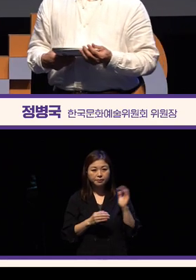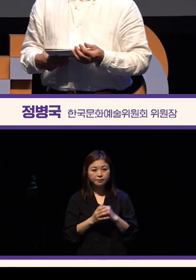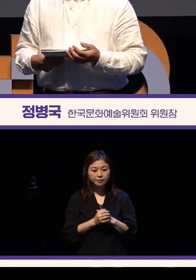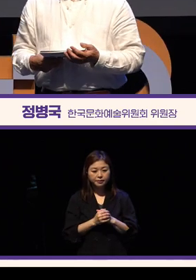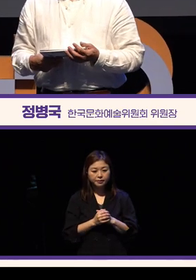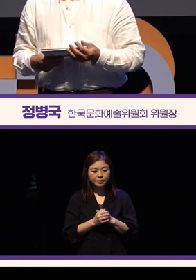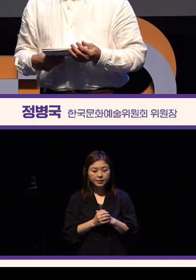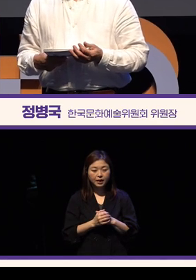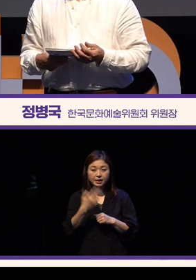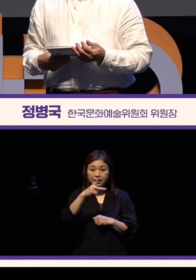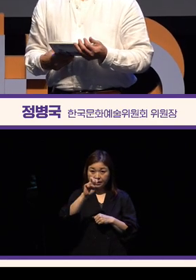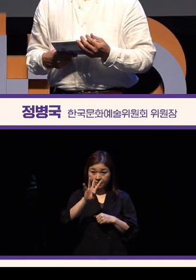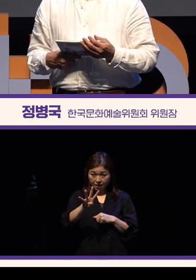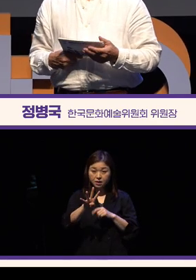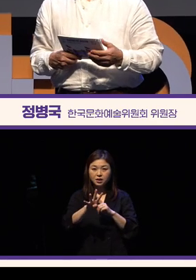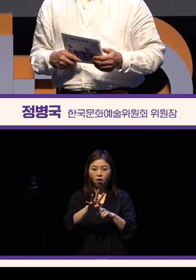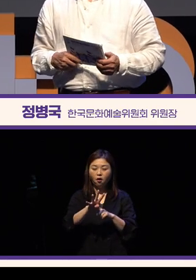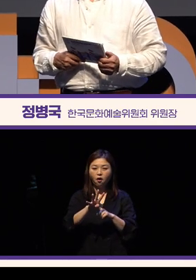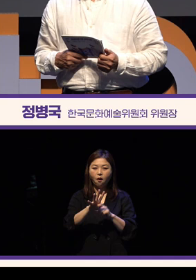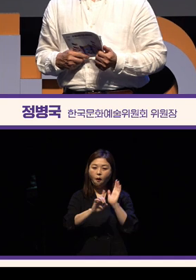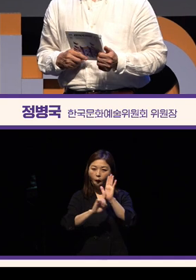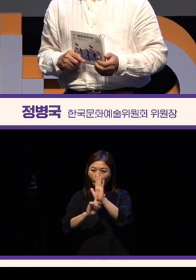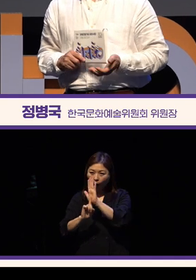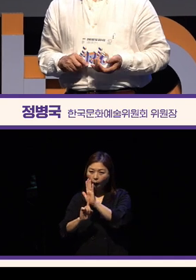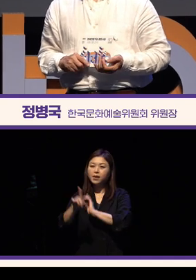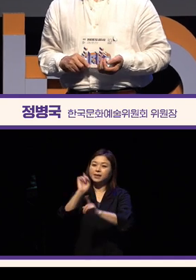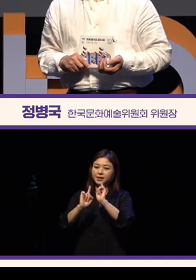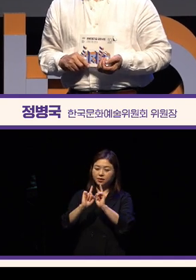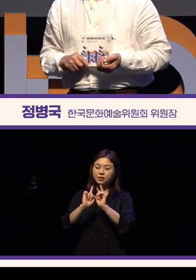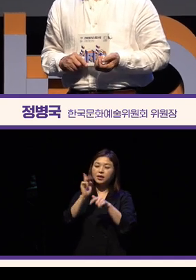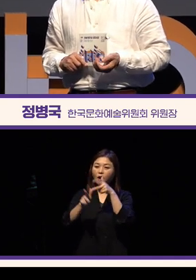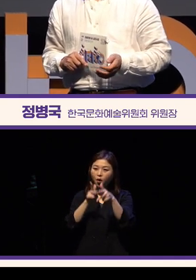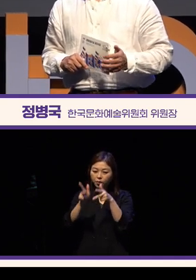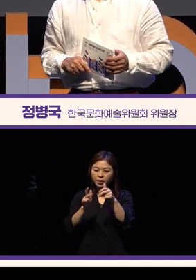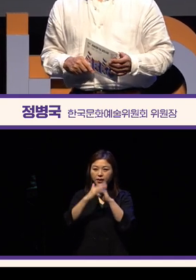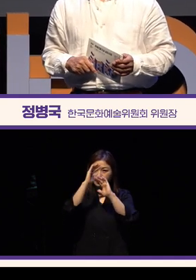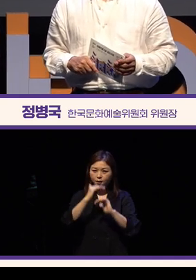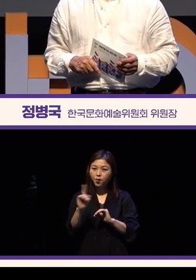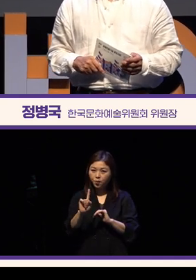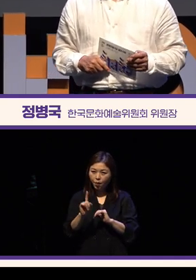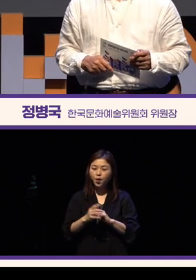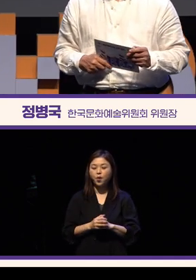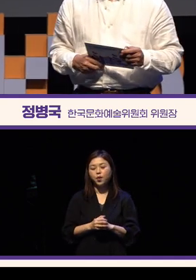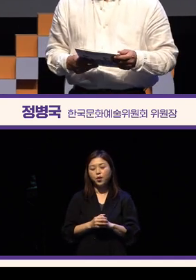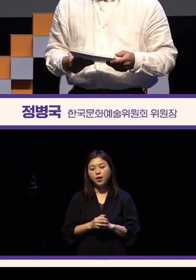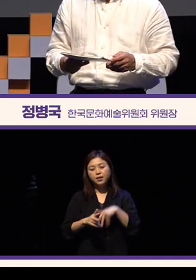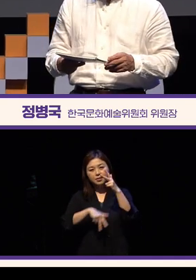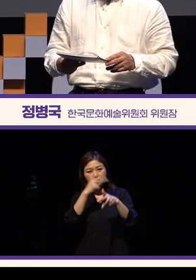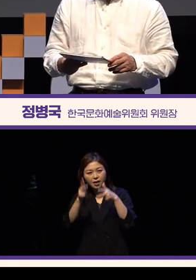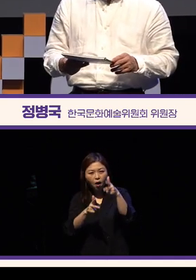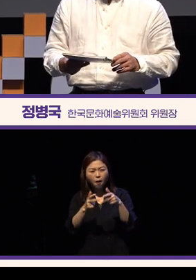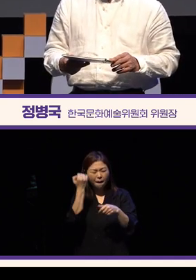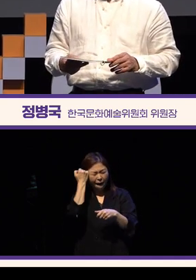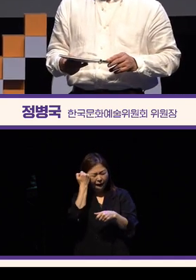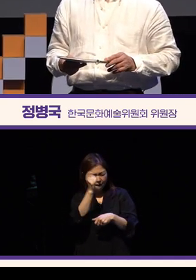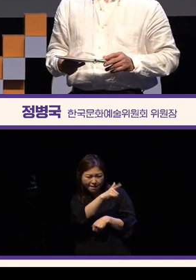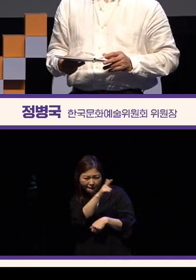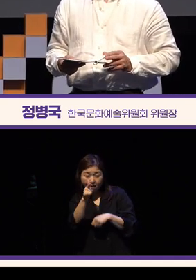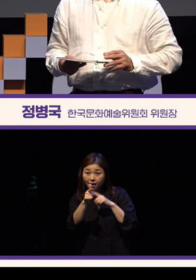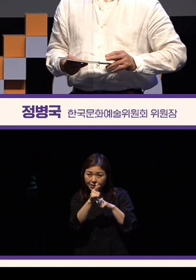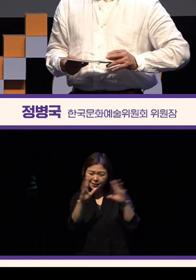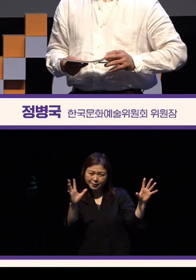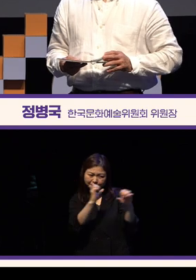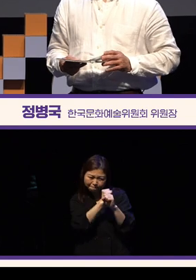24년 공모 사업은 다음과 같습니다. 23년도 복잡 단안했던 사업 구조 대비